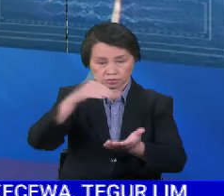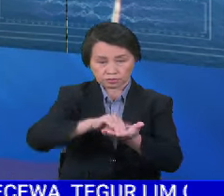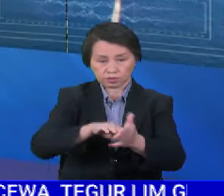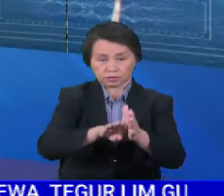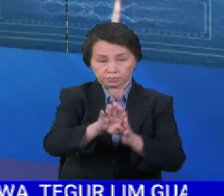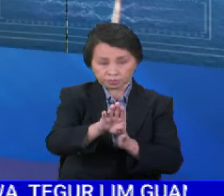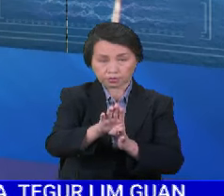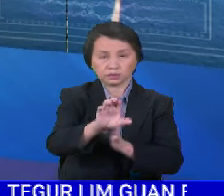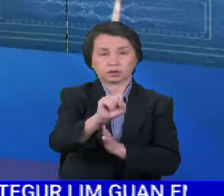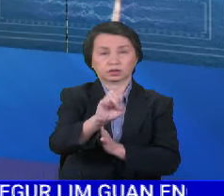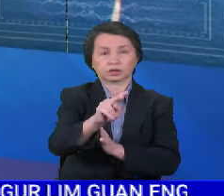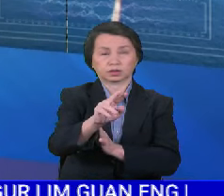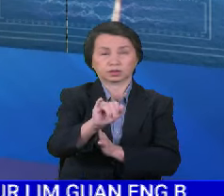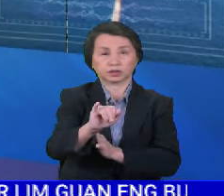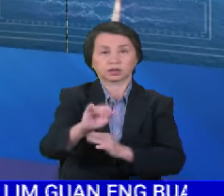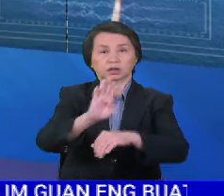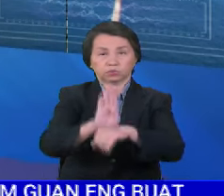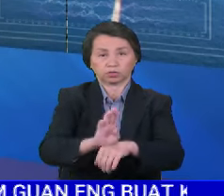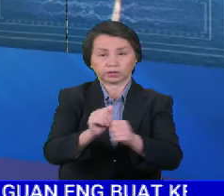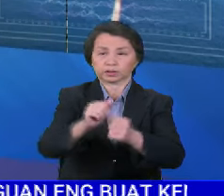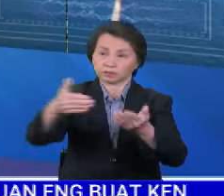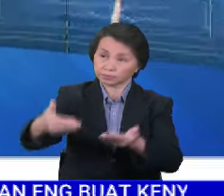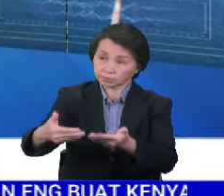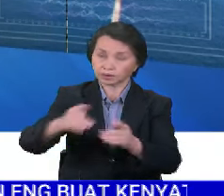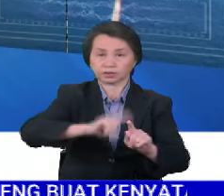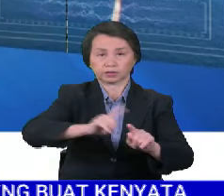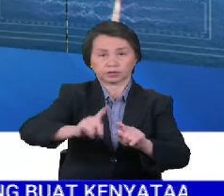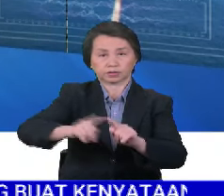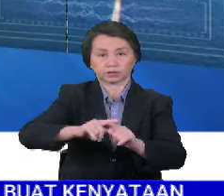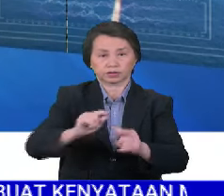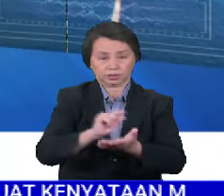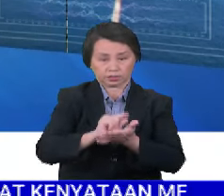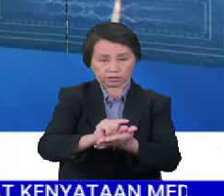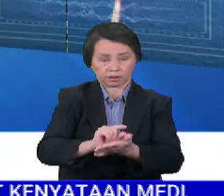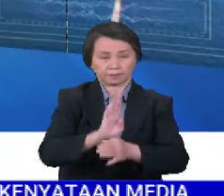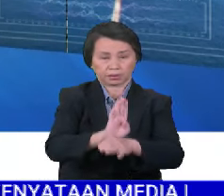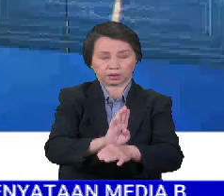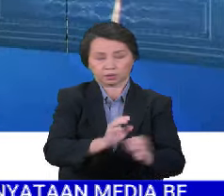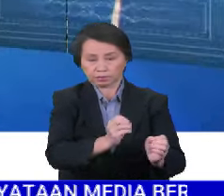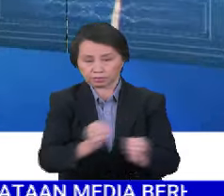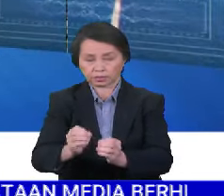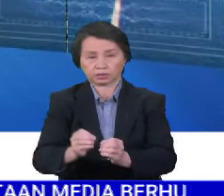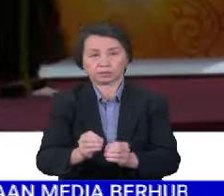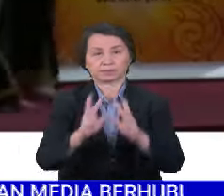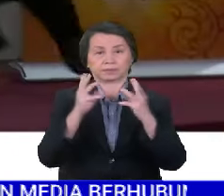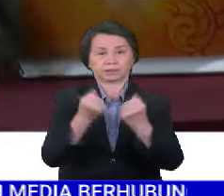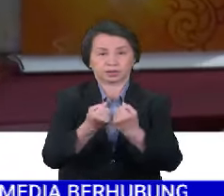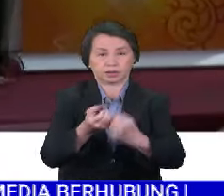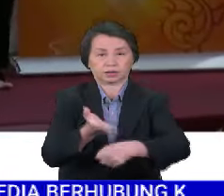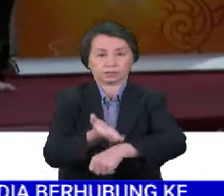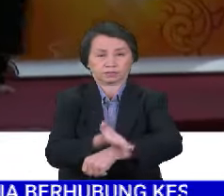pembangunan sektor seni dan budaya dengan memperkenalkan pelbagai Grant bantuan dan penganjuran bengkel pemerikasaan